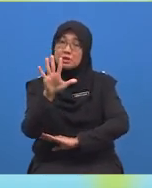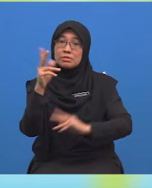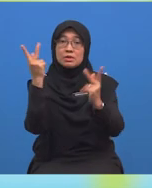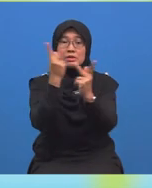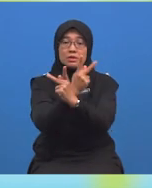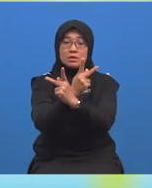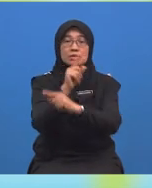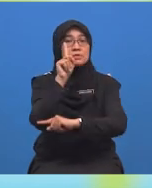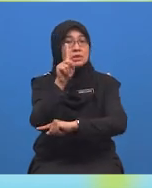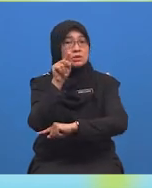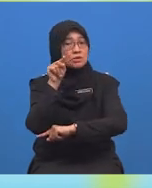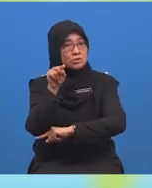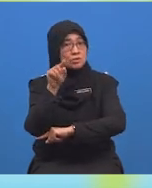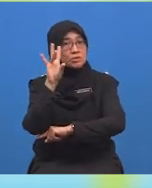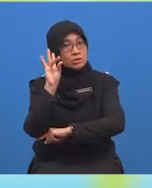23.5 darab